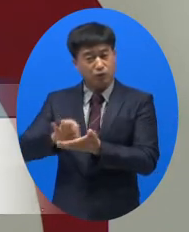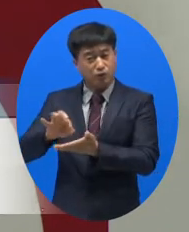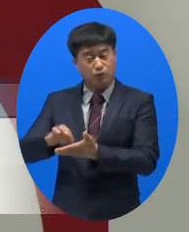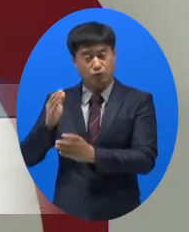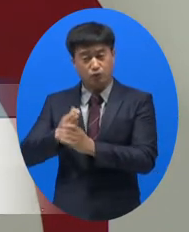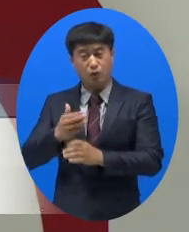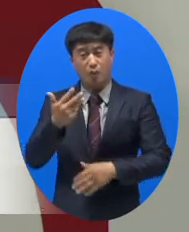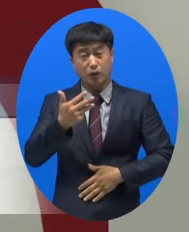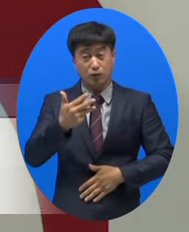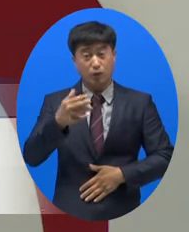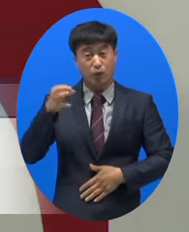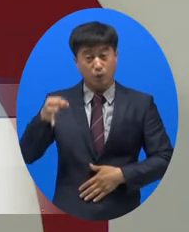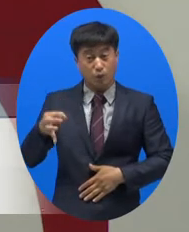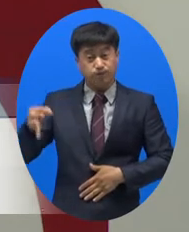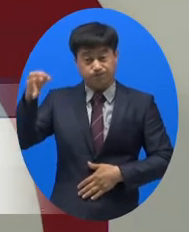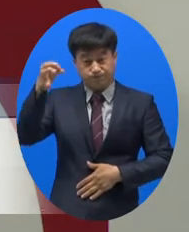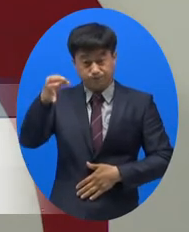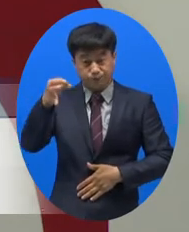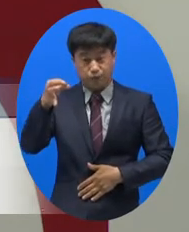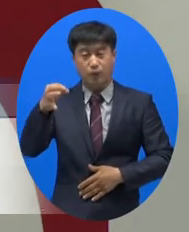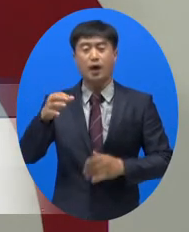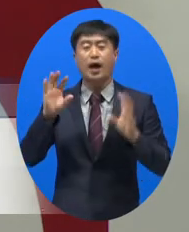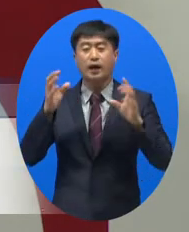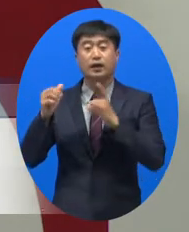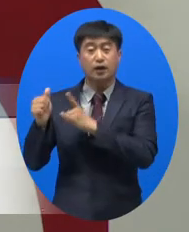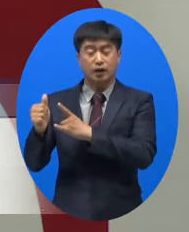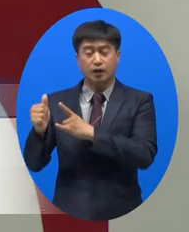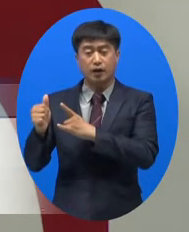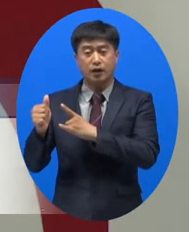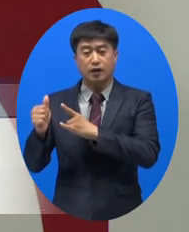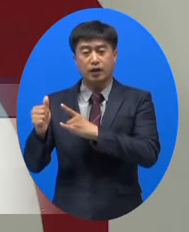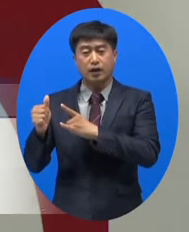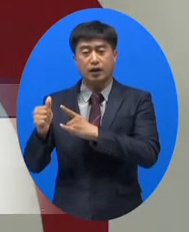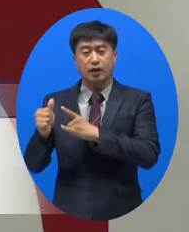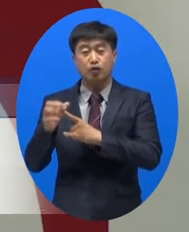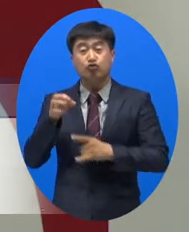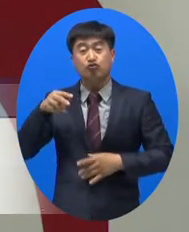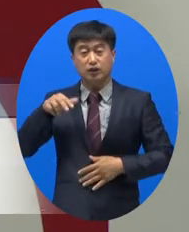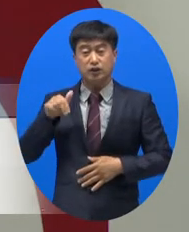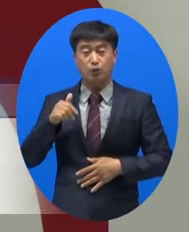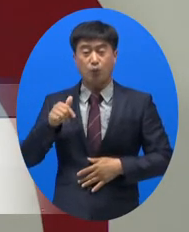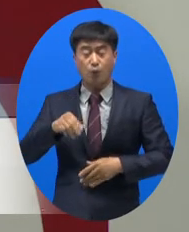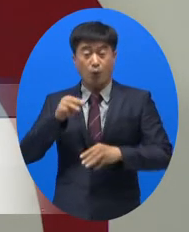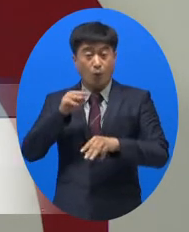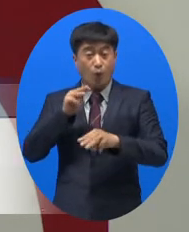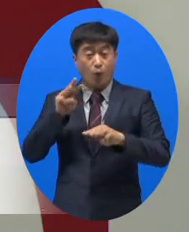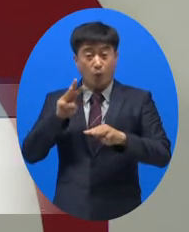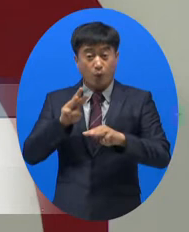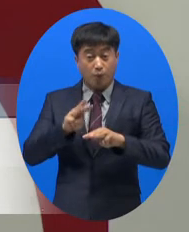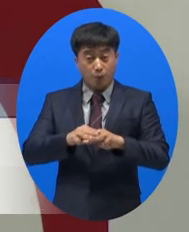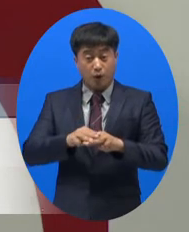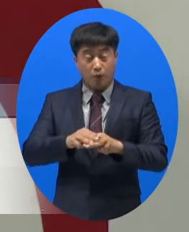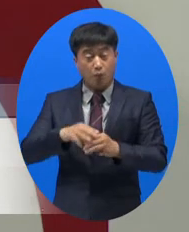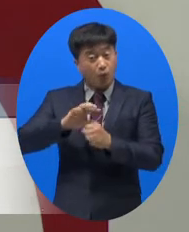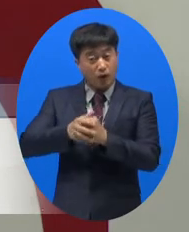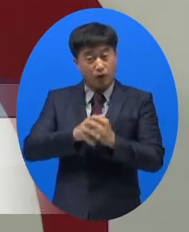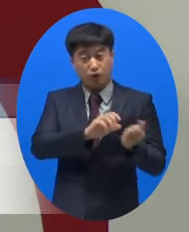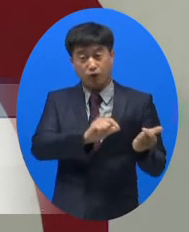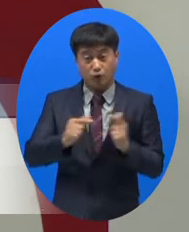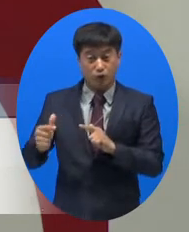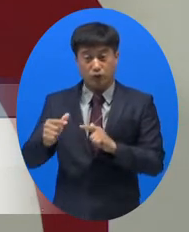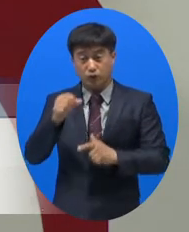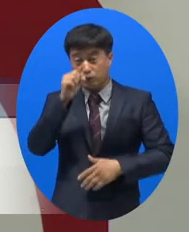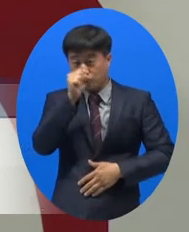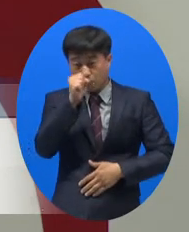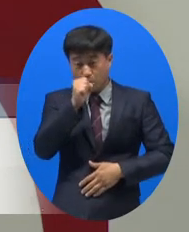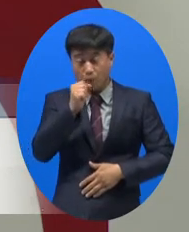되는 상황이에요. 8,000원으로 올라가면서 아이들한테 유기농 농축산물이나 과일이나